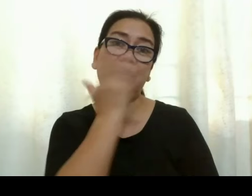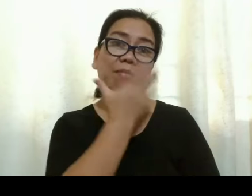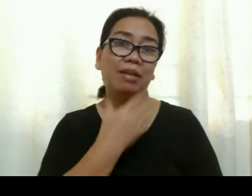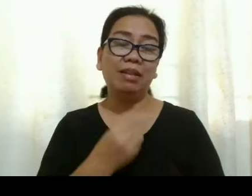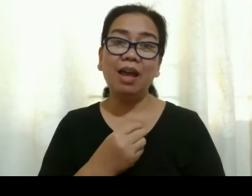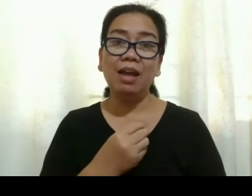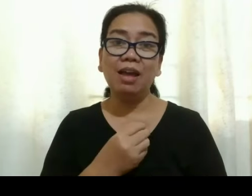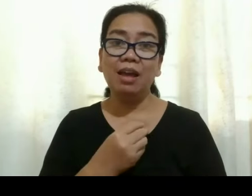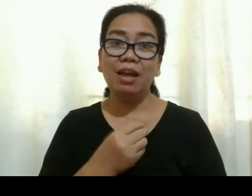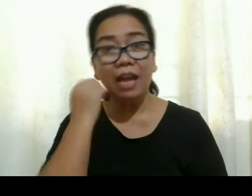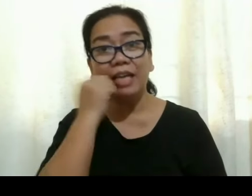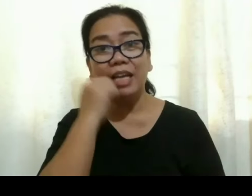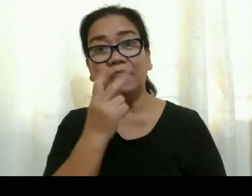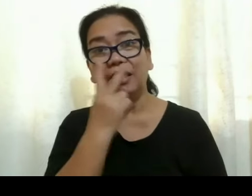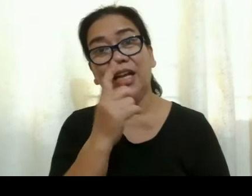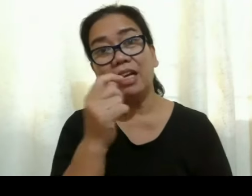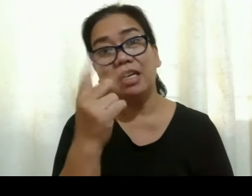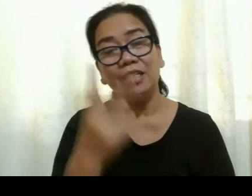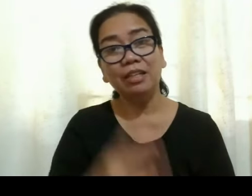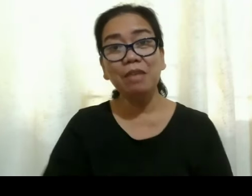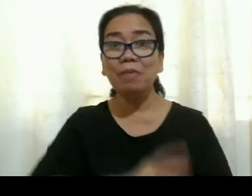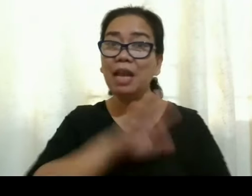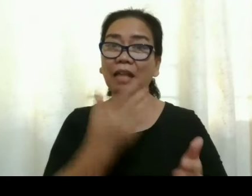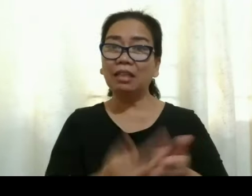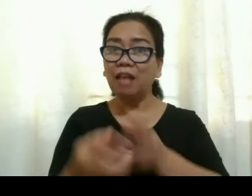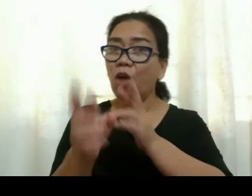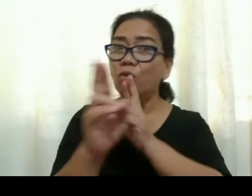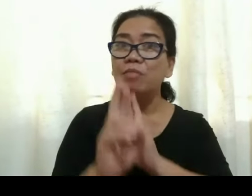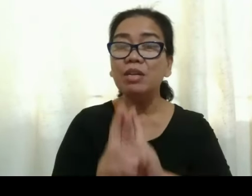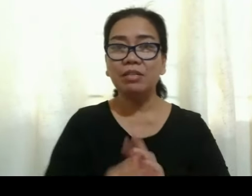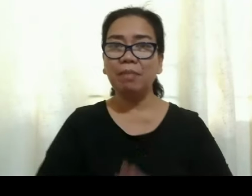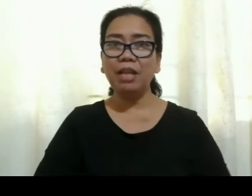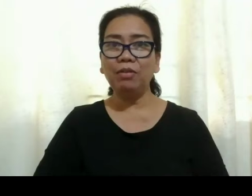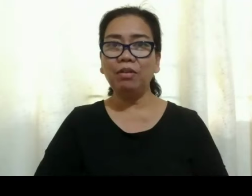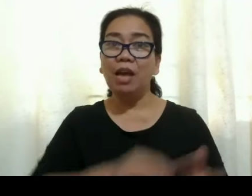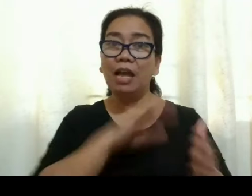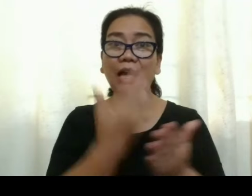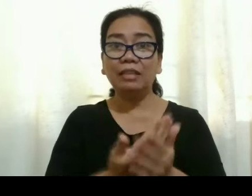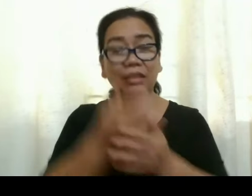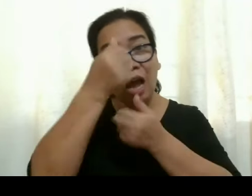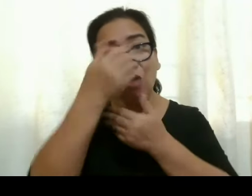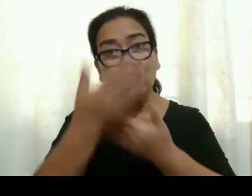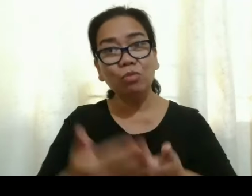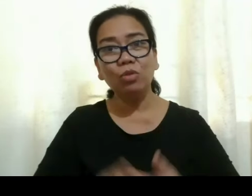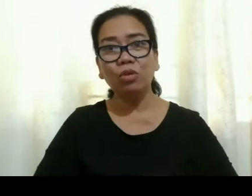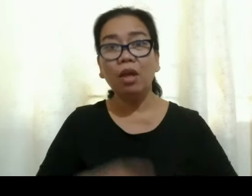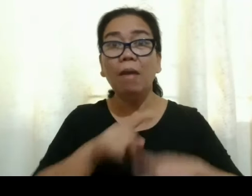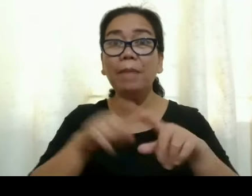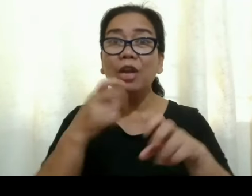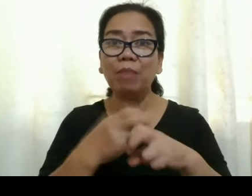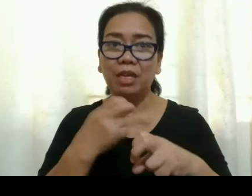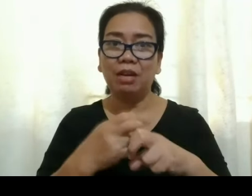natin, parang maganda. Lagi natin siya makikita sa TV, lahat ng tao rumirespeto, lahat ng tao